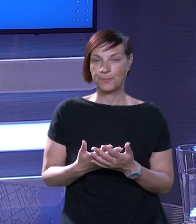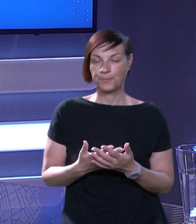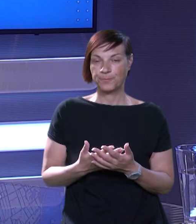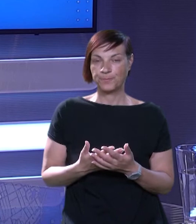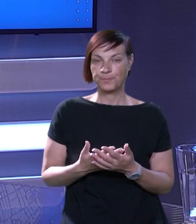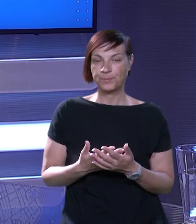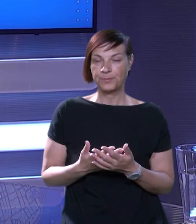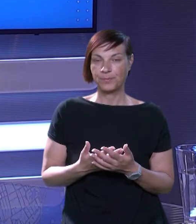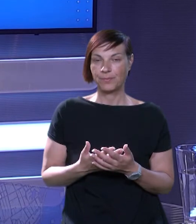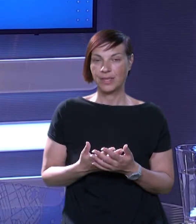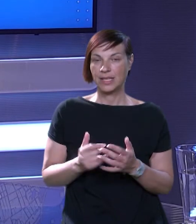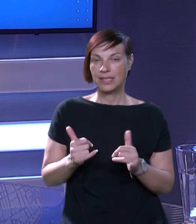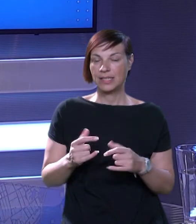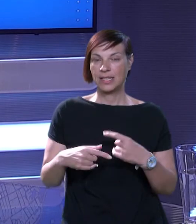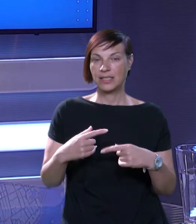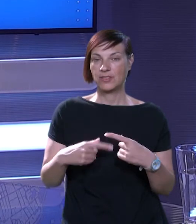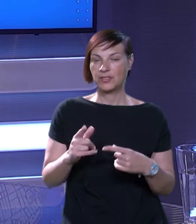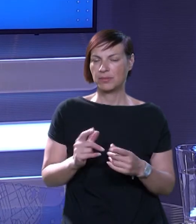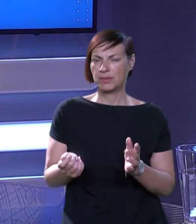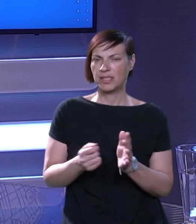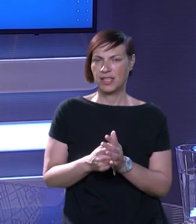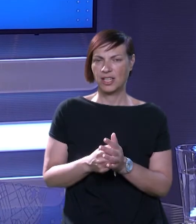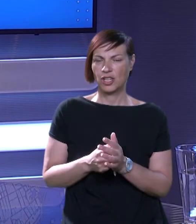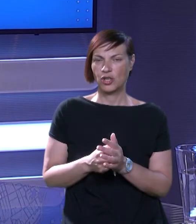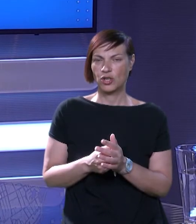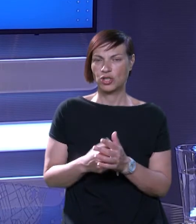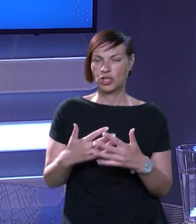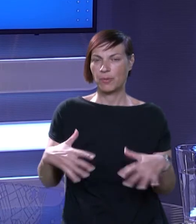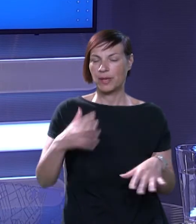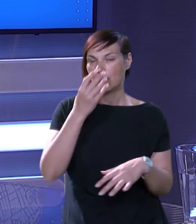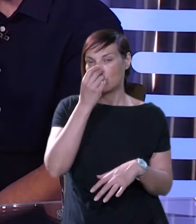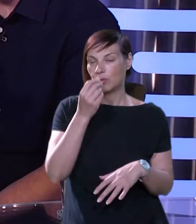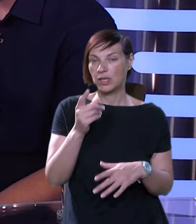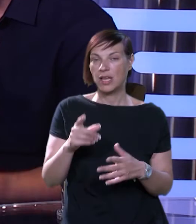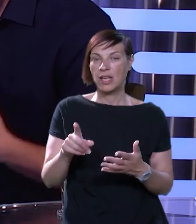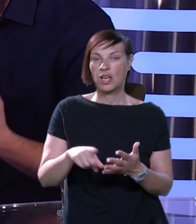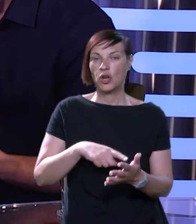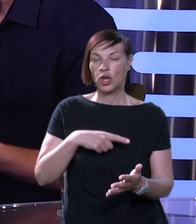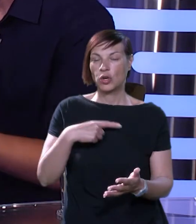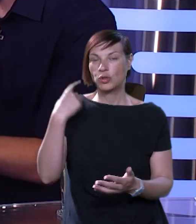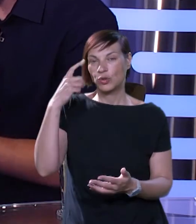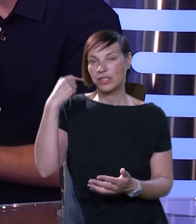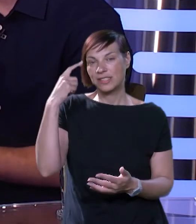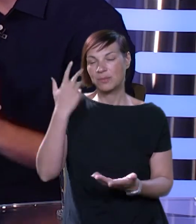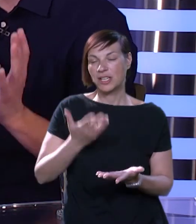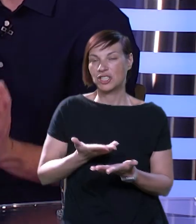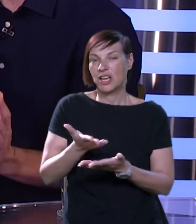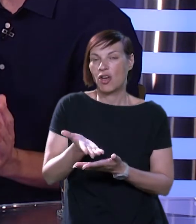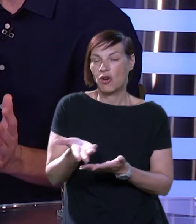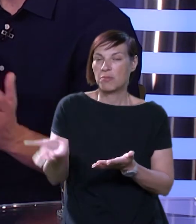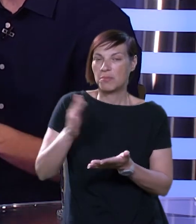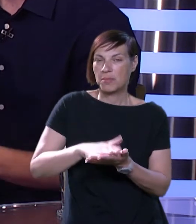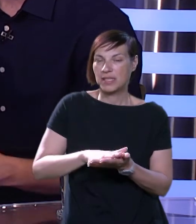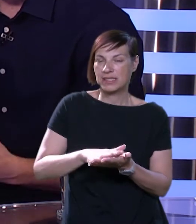da, naravno, film nije koštao 1 000 000 kuna. Koliko dugo si ti maštala? Baci se na